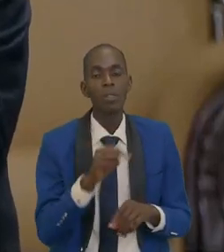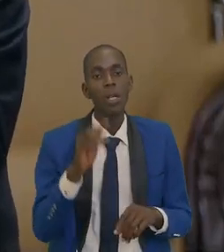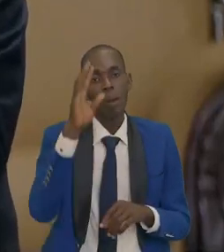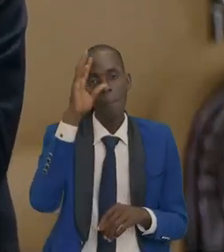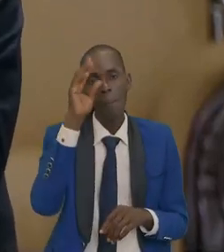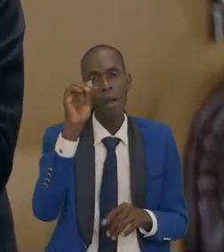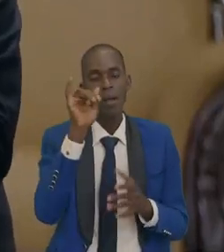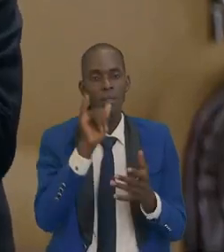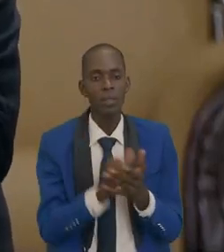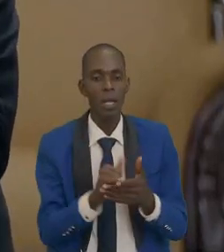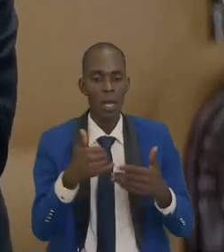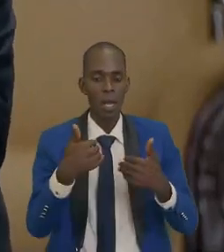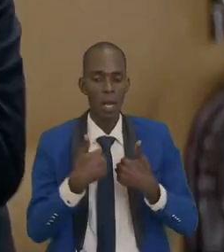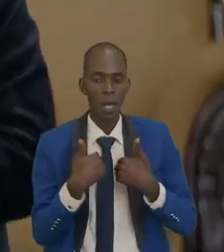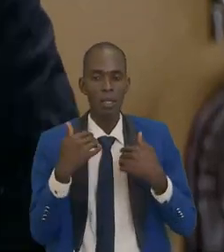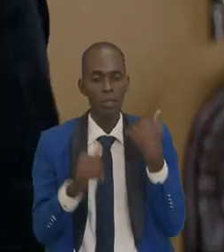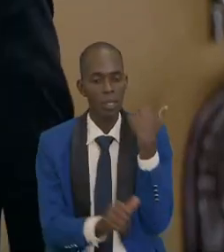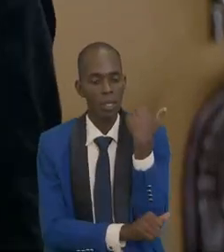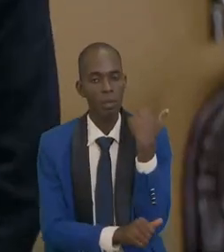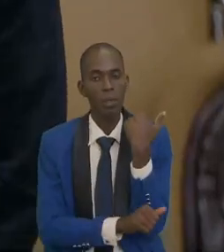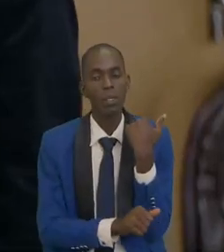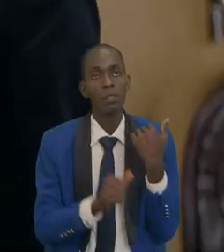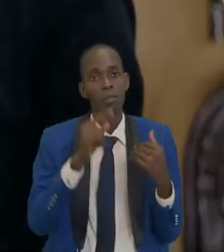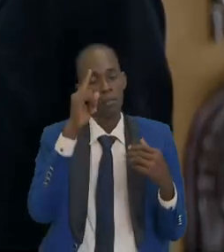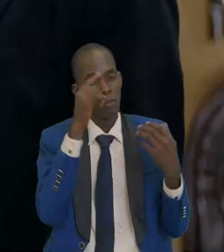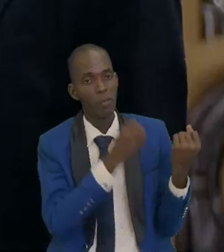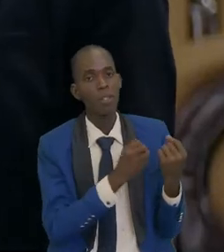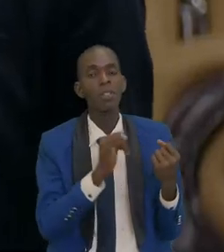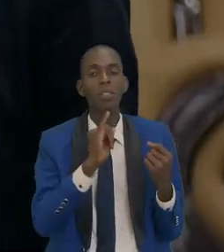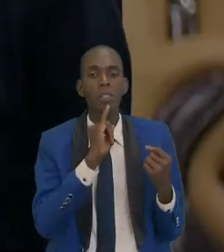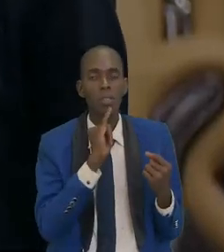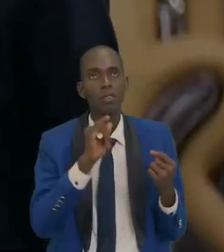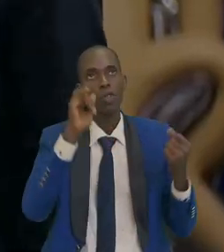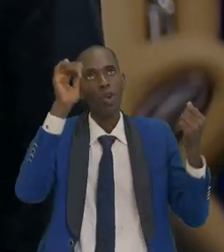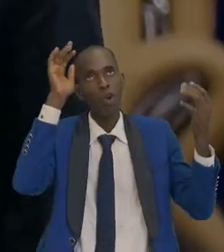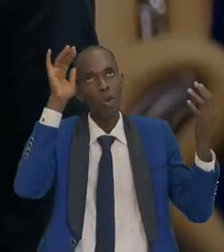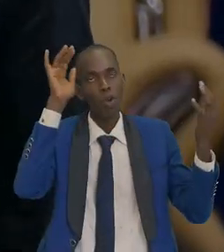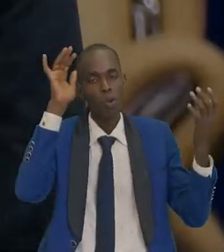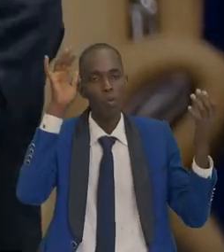L'homme qui a la foi d'Abraham, il est toujours plein d'espoir.